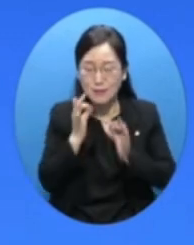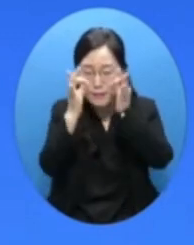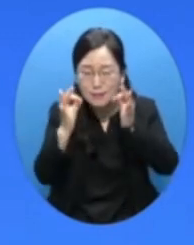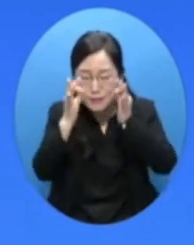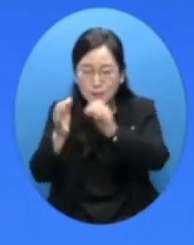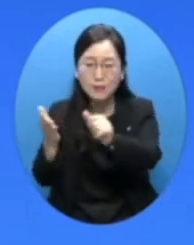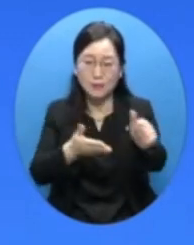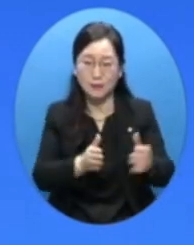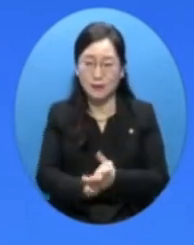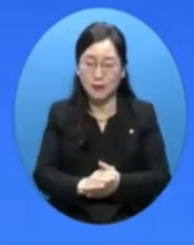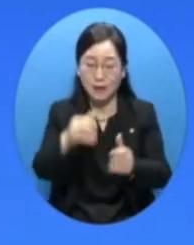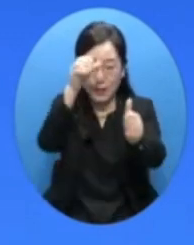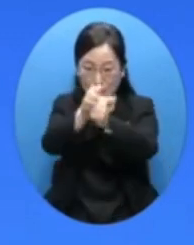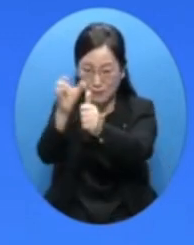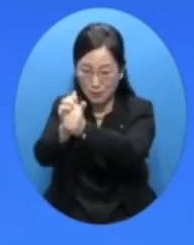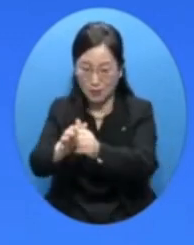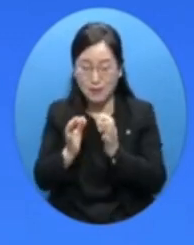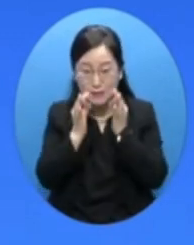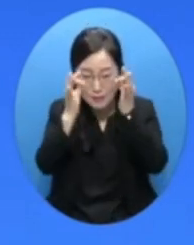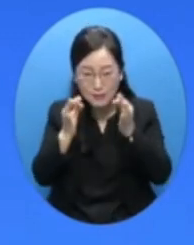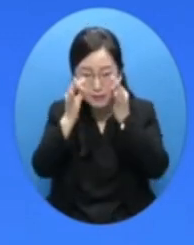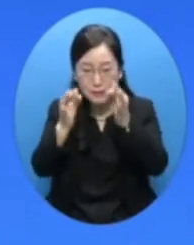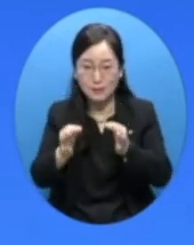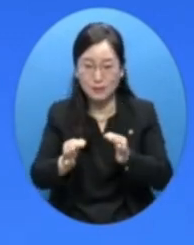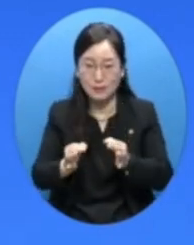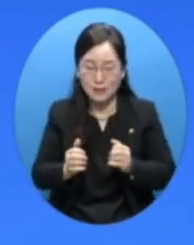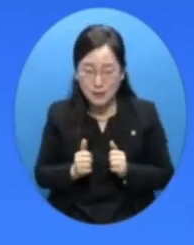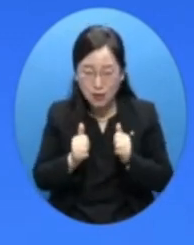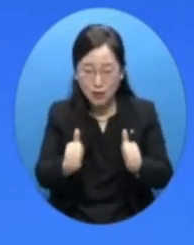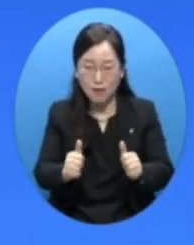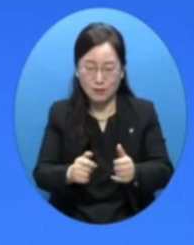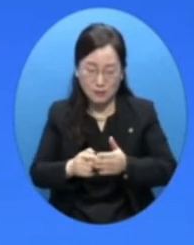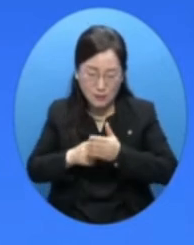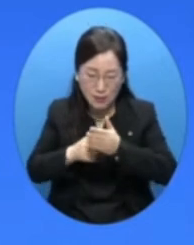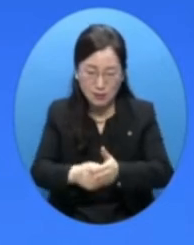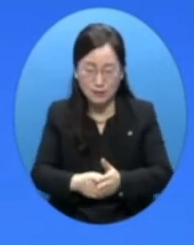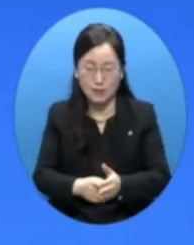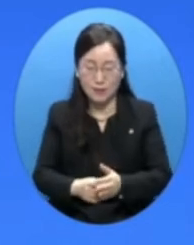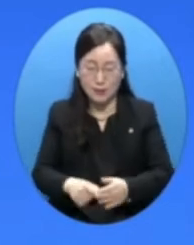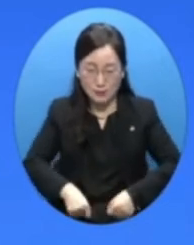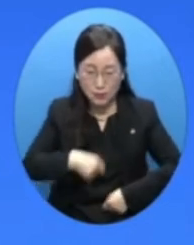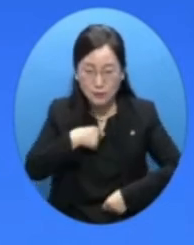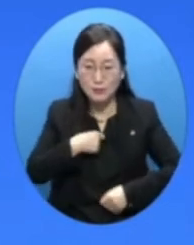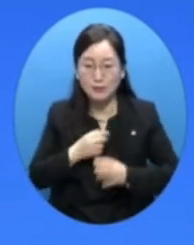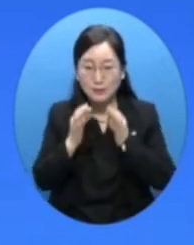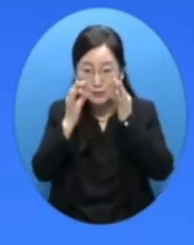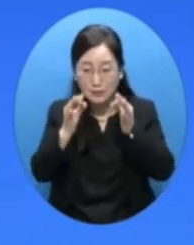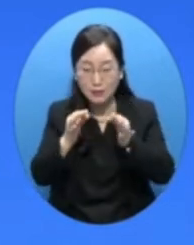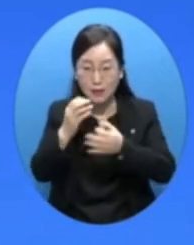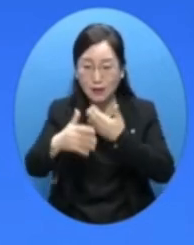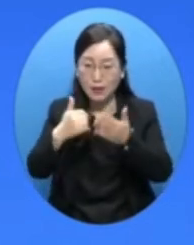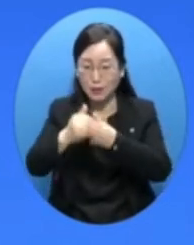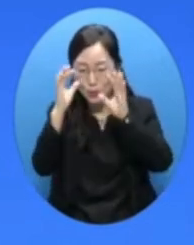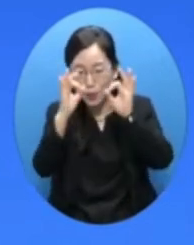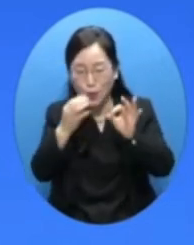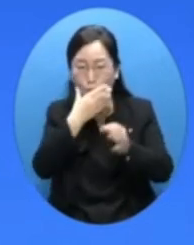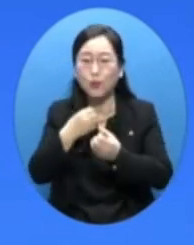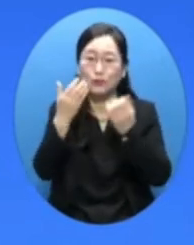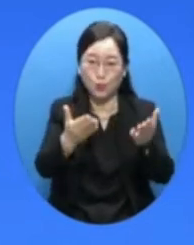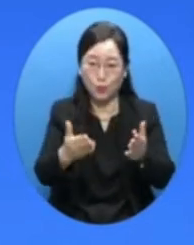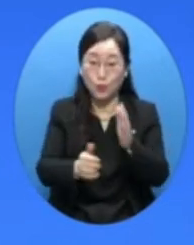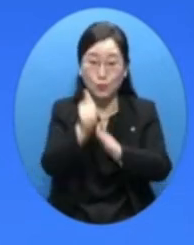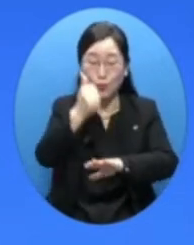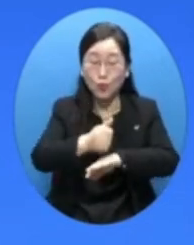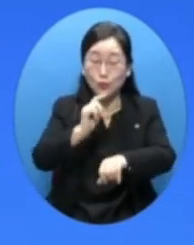됩니다. 맡긴 일에 최선을 다해야 됩니다. 성실, 근면, 정직으로 최선을 다할 때 하나님께서 복을 주시는 것입니다. 성공이